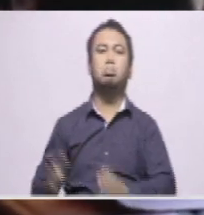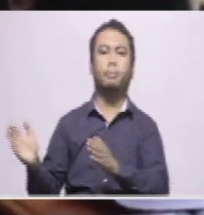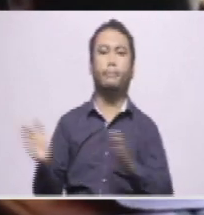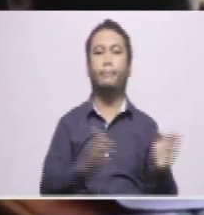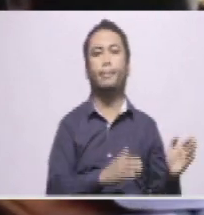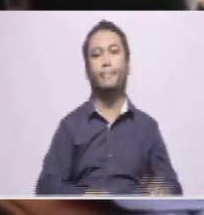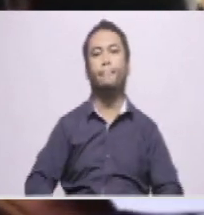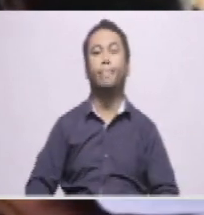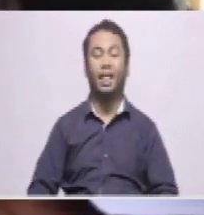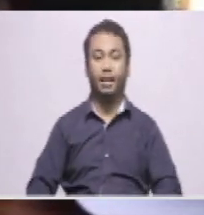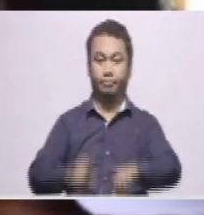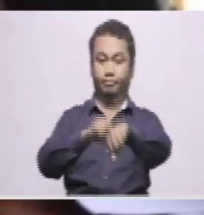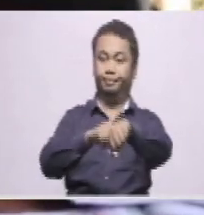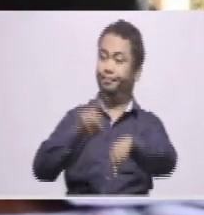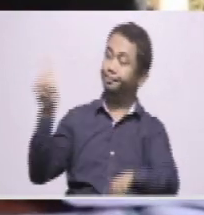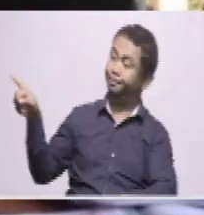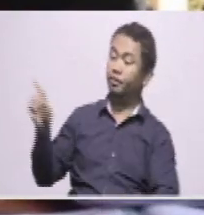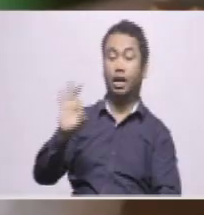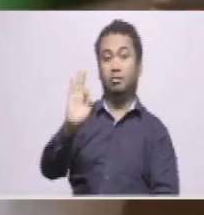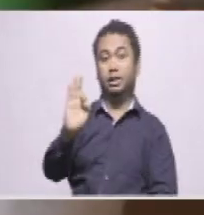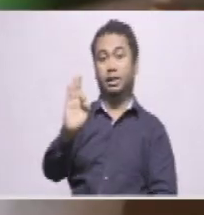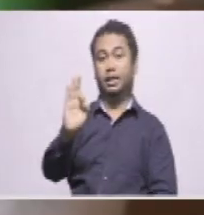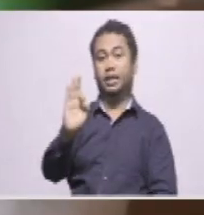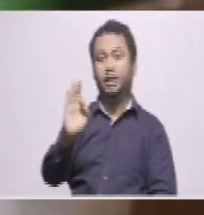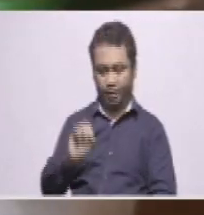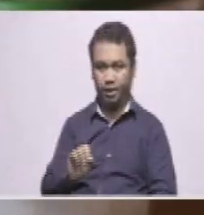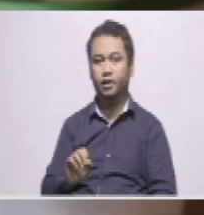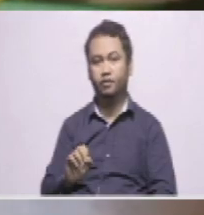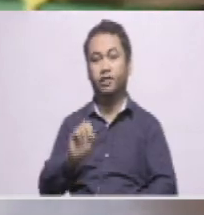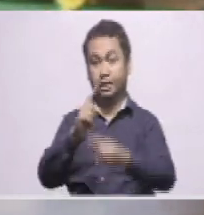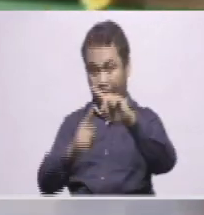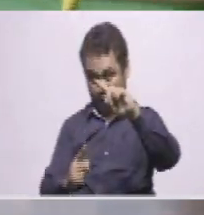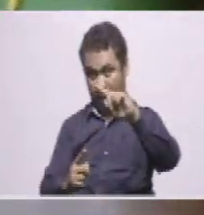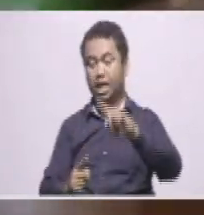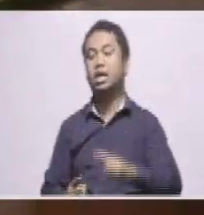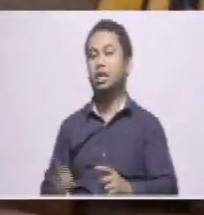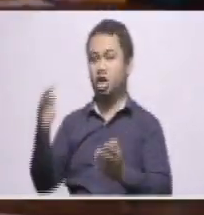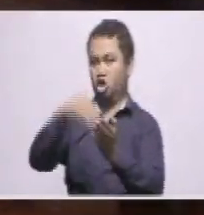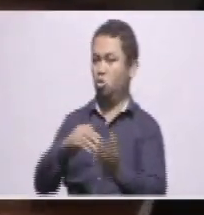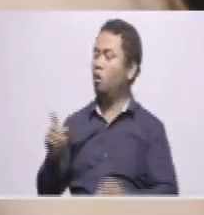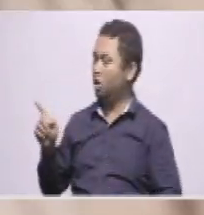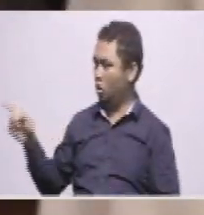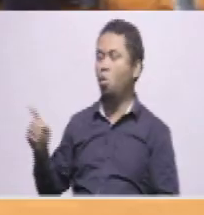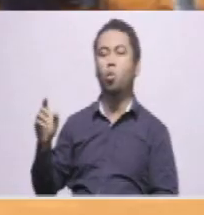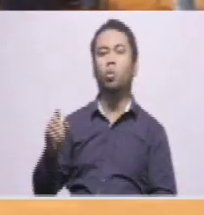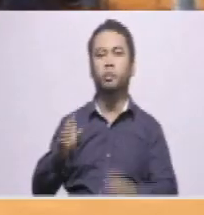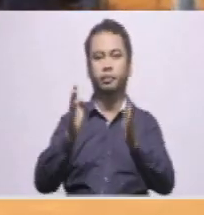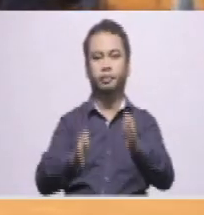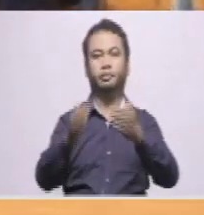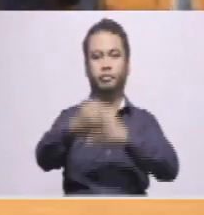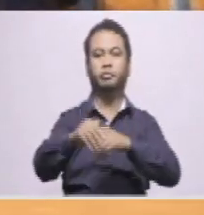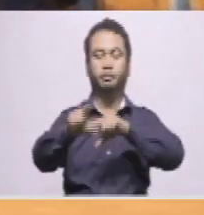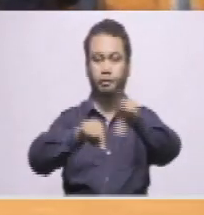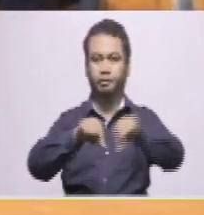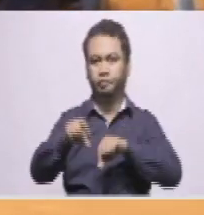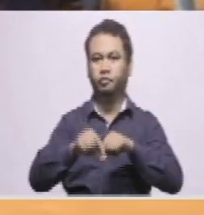tamin'ny sivy ora sy telopolo minitra ihany koa no tonga nandatsabato tato amin'ny ity brofandatsaham-bato CG Randriankoto Alfred ity tao